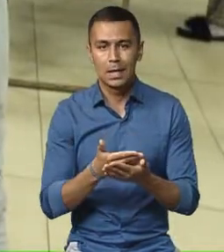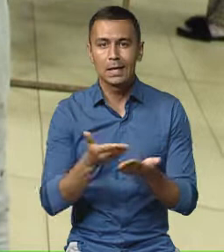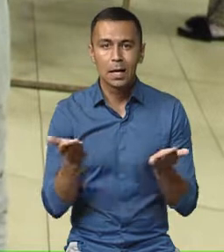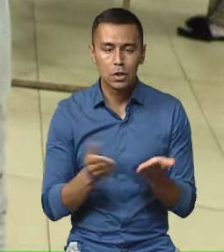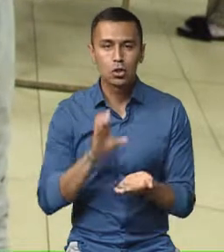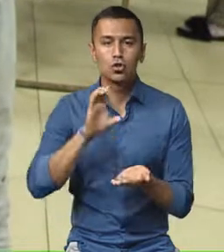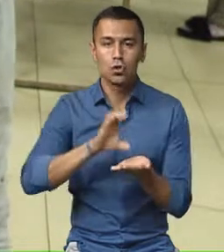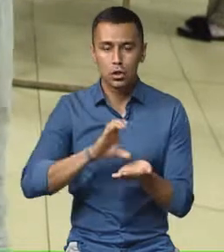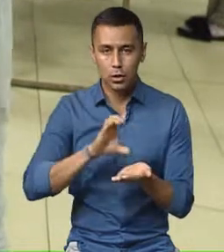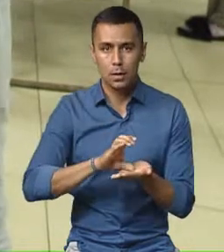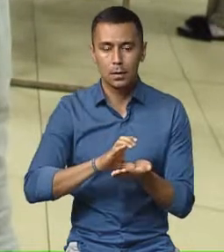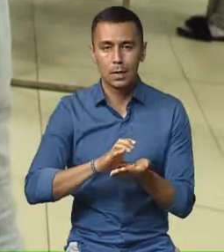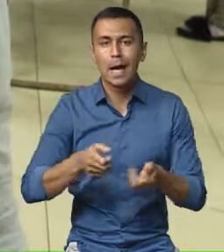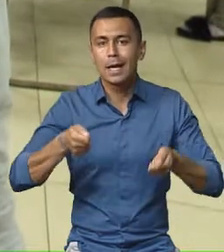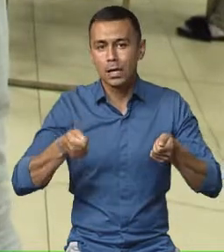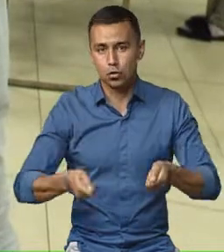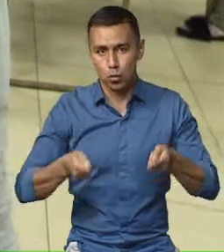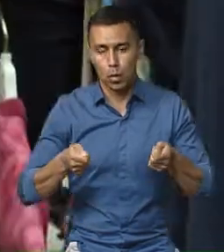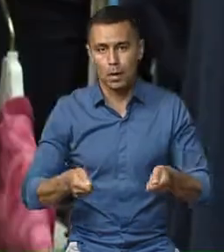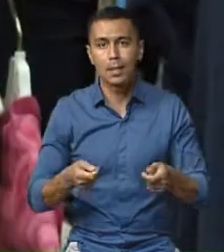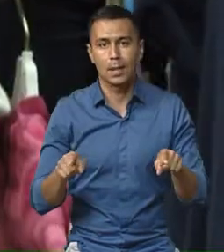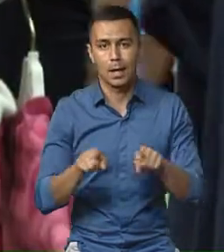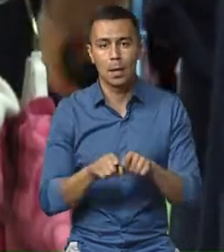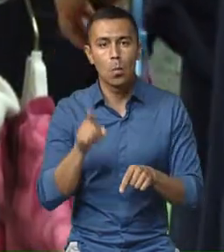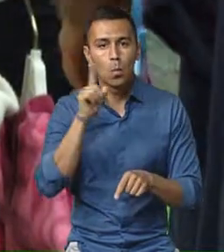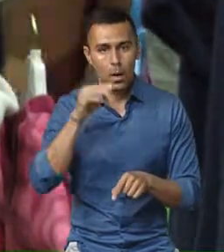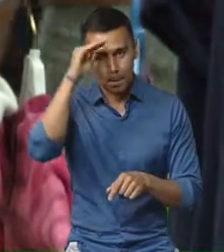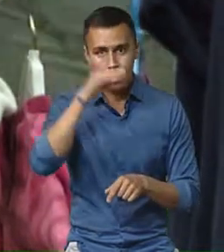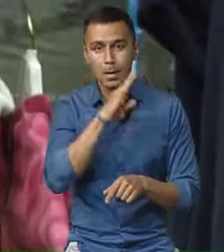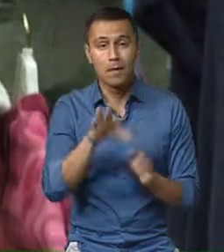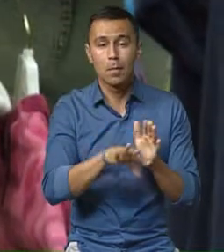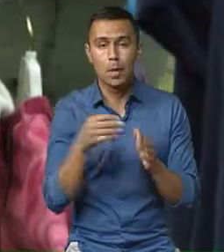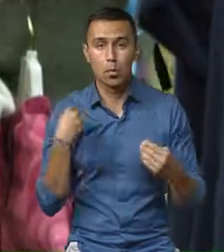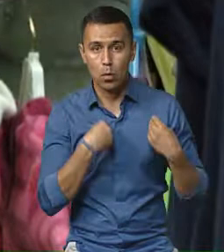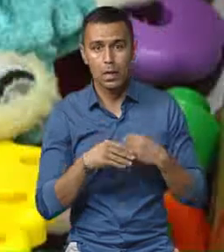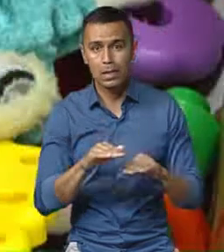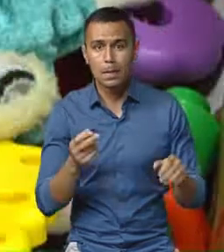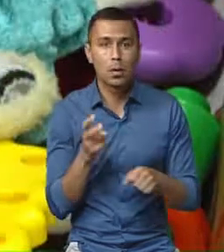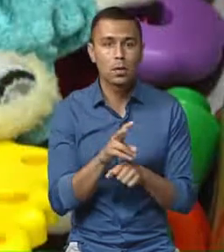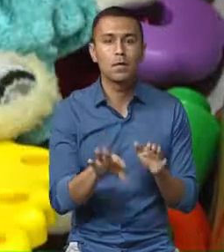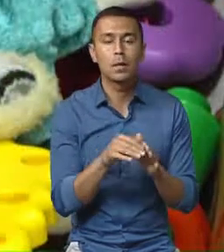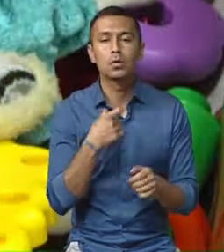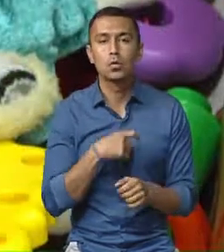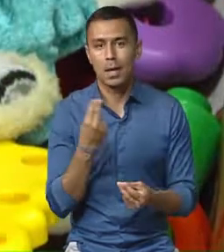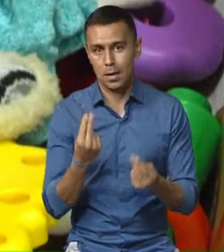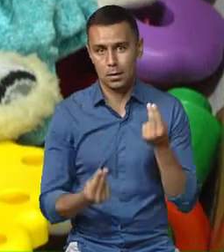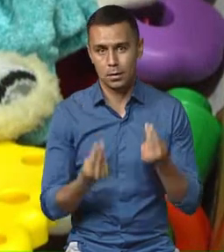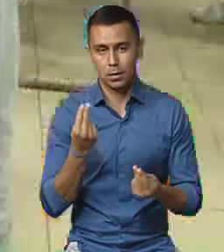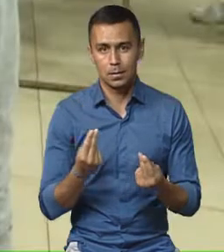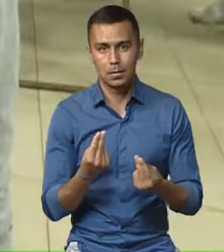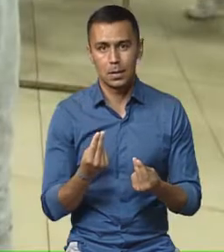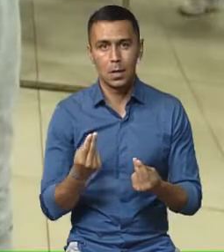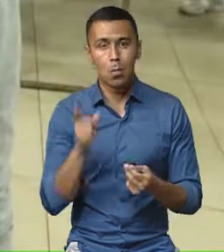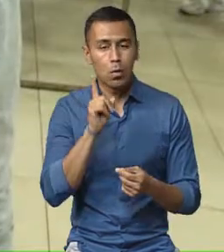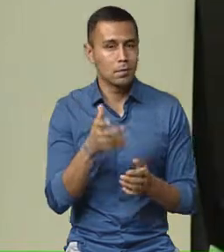чашки, кастрюлі, таке. Поки батьки вибирають одяг, діти приходять, вибирають собі іграшки, ну їх поки